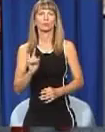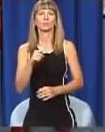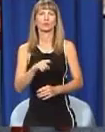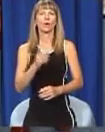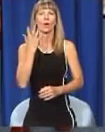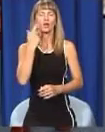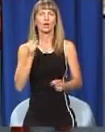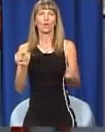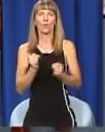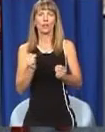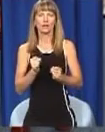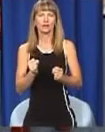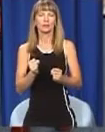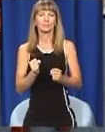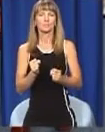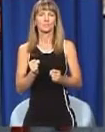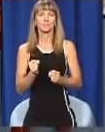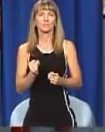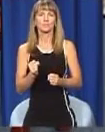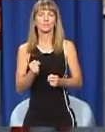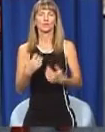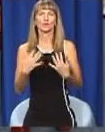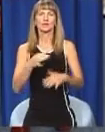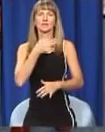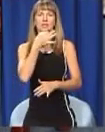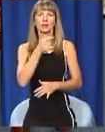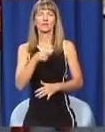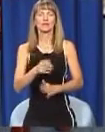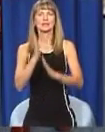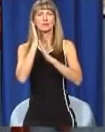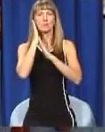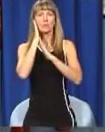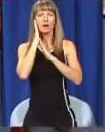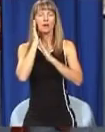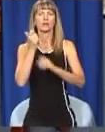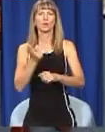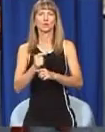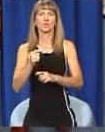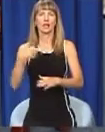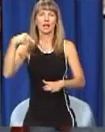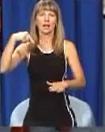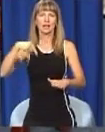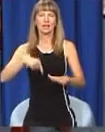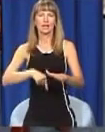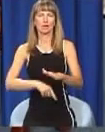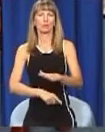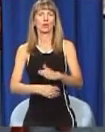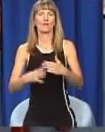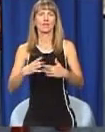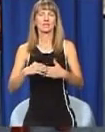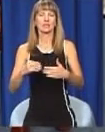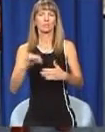коли холодно, як ми вже сказали, вони сплять. Вони дуже-дуже глибоко занурюються в землю і